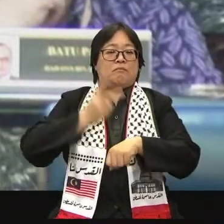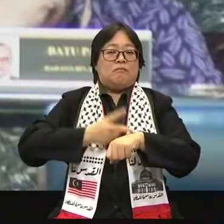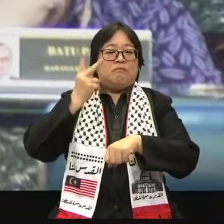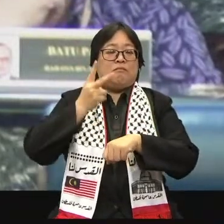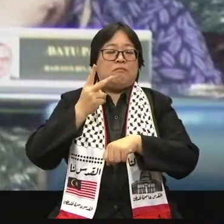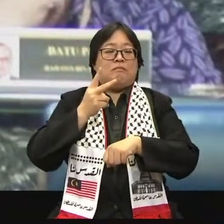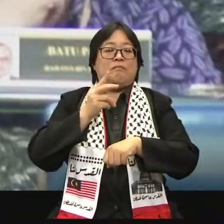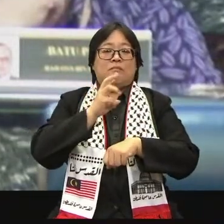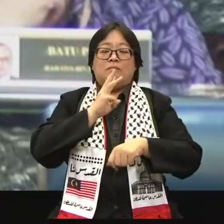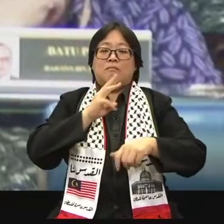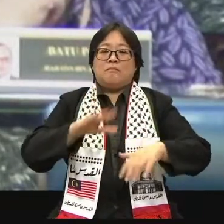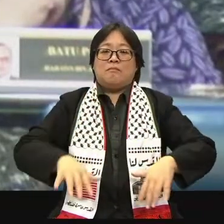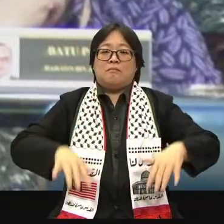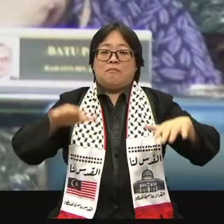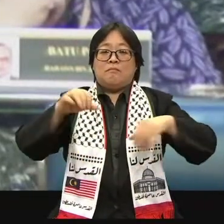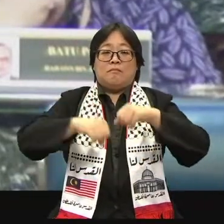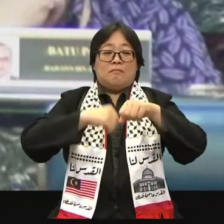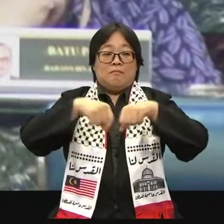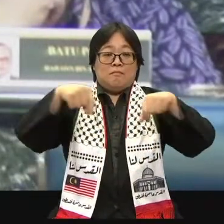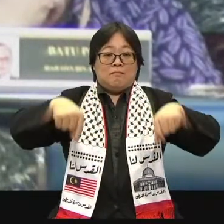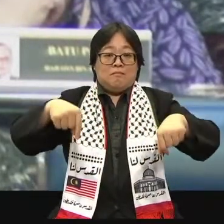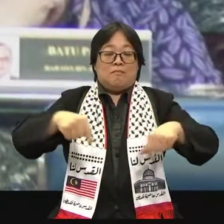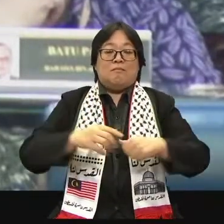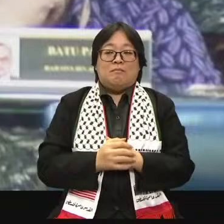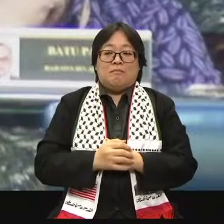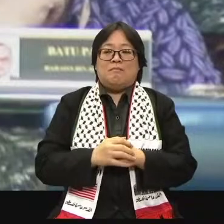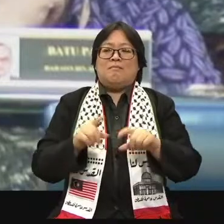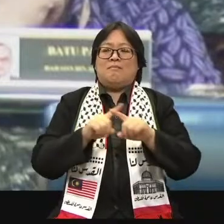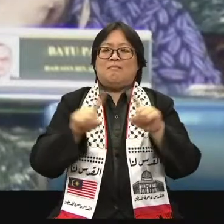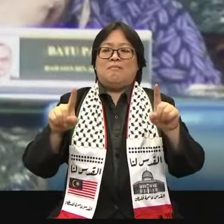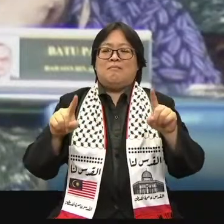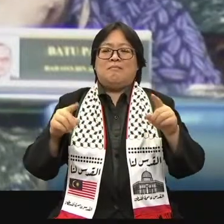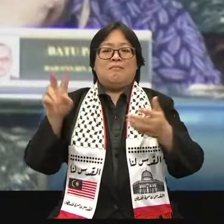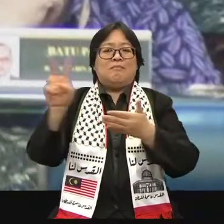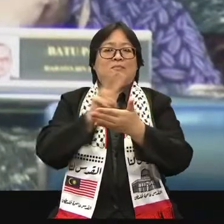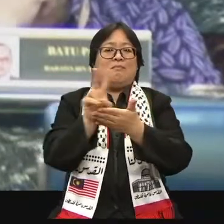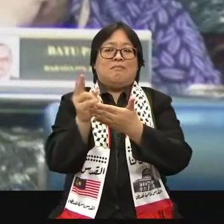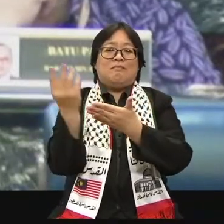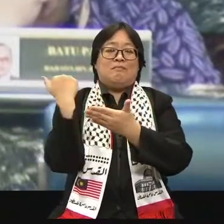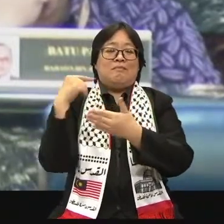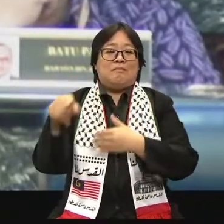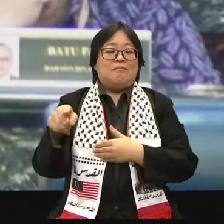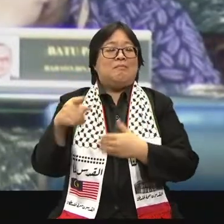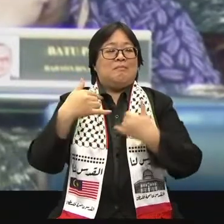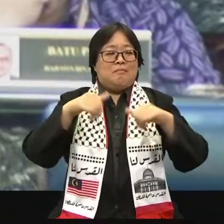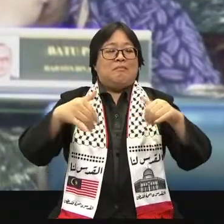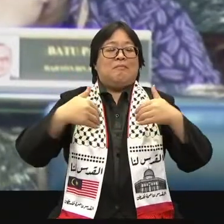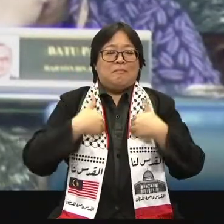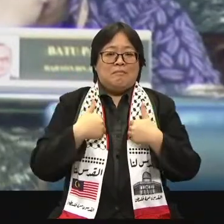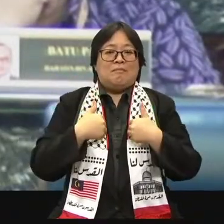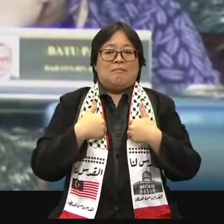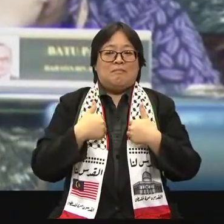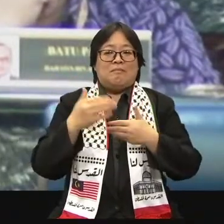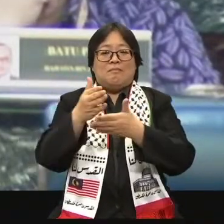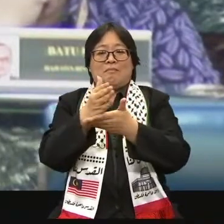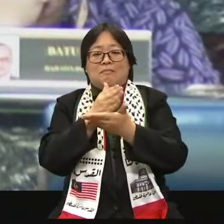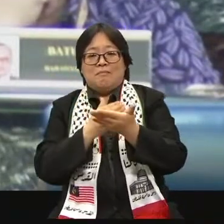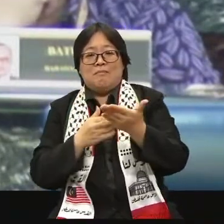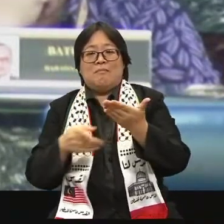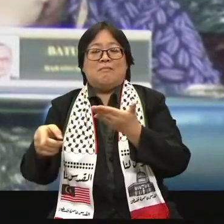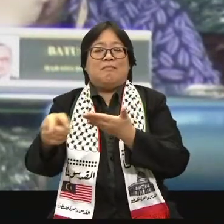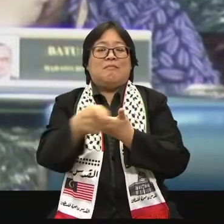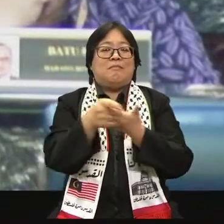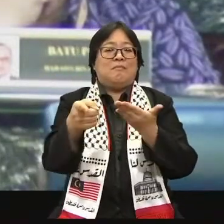dilanda banjir pada tahun ini awal tahun ini tetapi sehingga dua minggu yang lepas masih ada masih ada sebahagian daripada